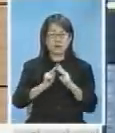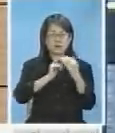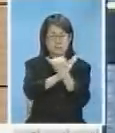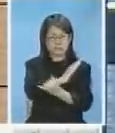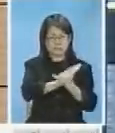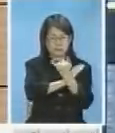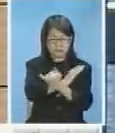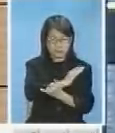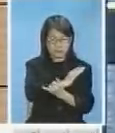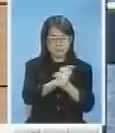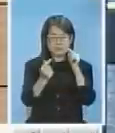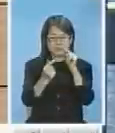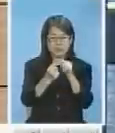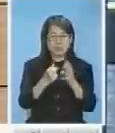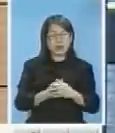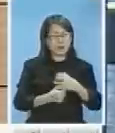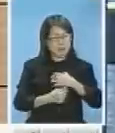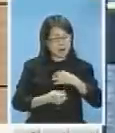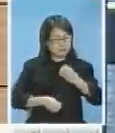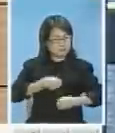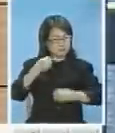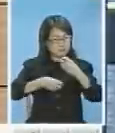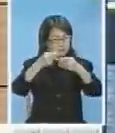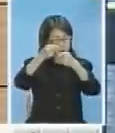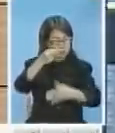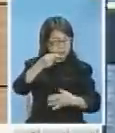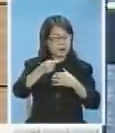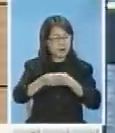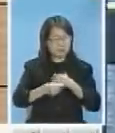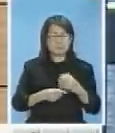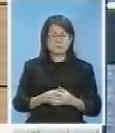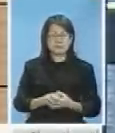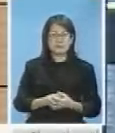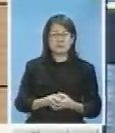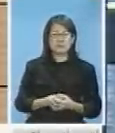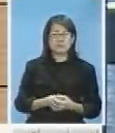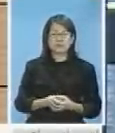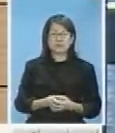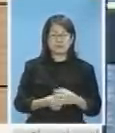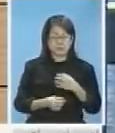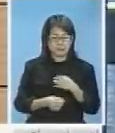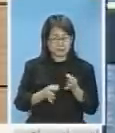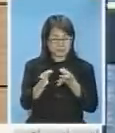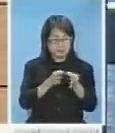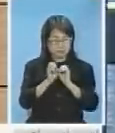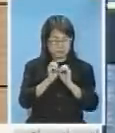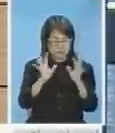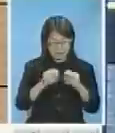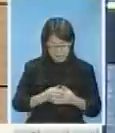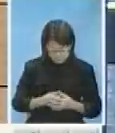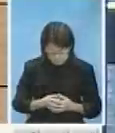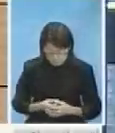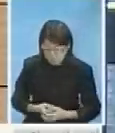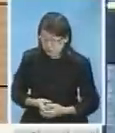ศในเรื่องต่างๆที่ผมจะอภิปรายดังต่อไปนี้หรือไม่อย่างไรผมอยากจะชี้ให้เห็นว่าใน2ไตรมาสที่ผ่านม